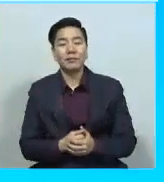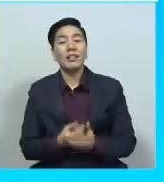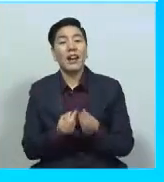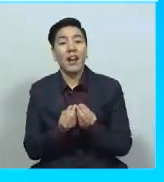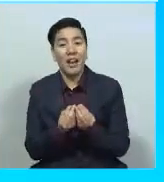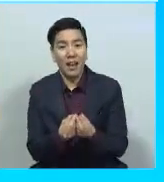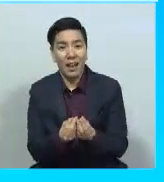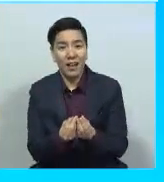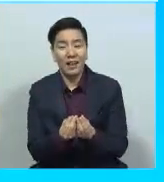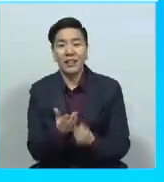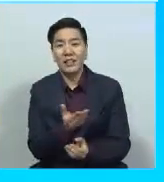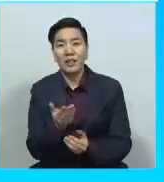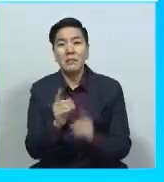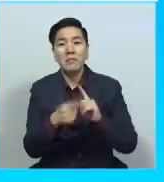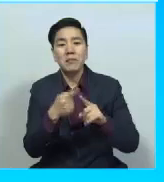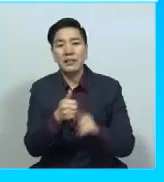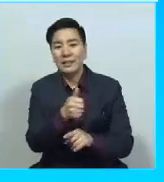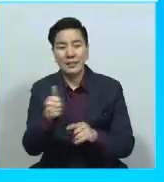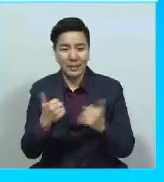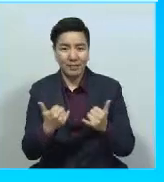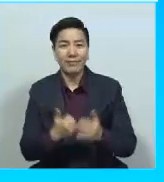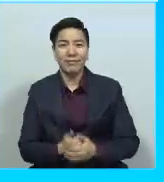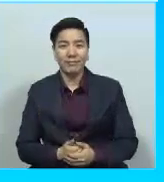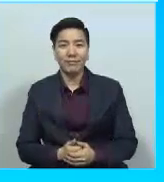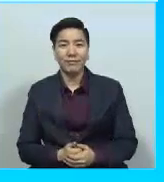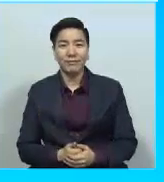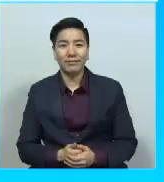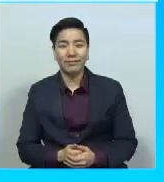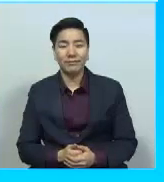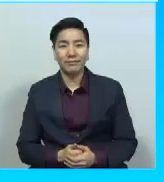ให้ท่านเพื่อนดีมองอ่ะ